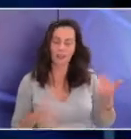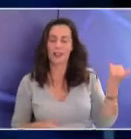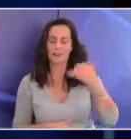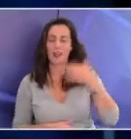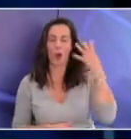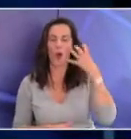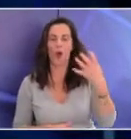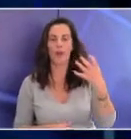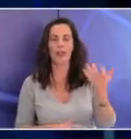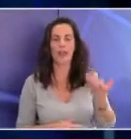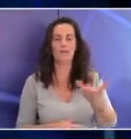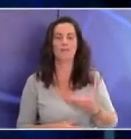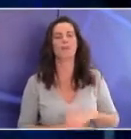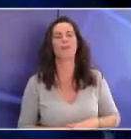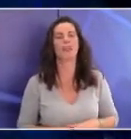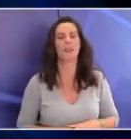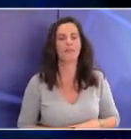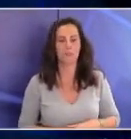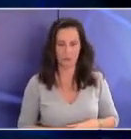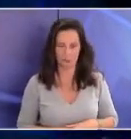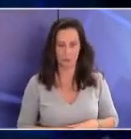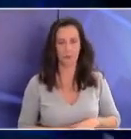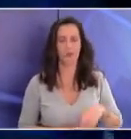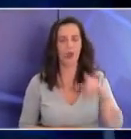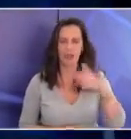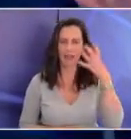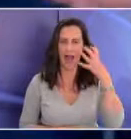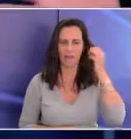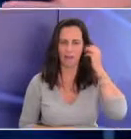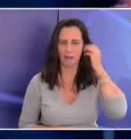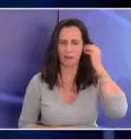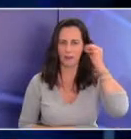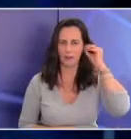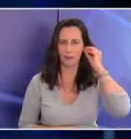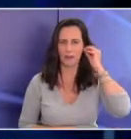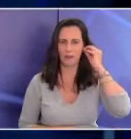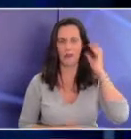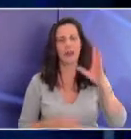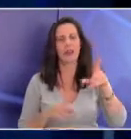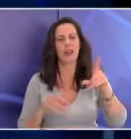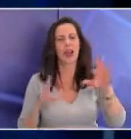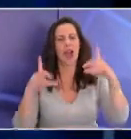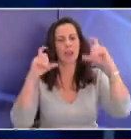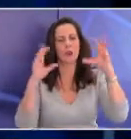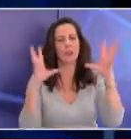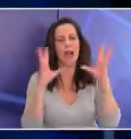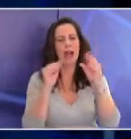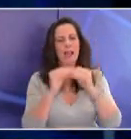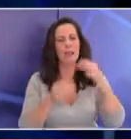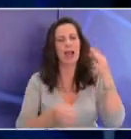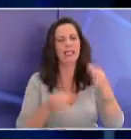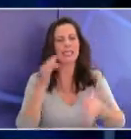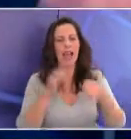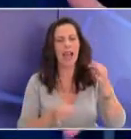אוהבים להסתמך עליה. את אהבת את הסיפור עם התמונה של שבעת השחקנים הערבים בנבחרת שלה